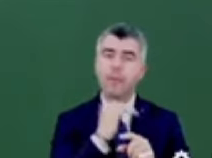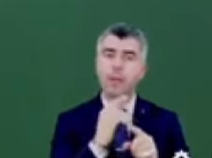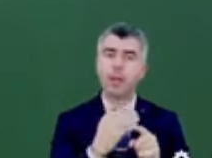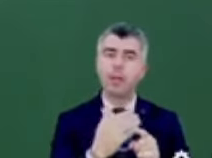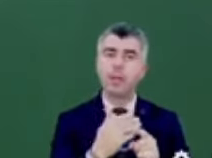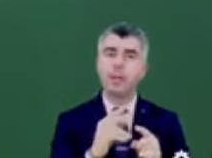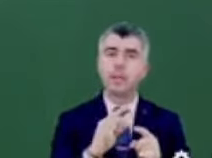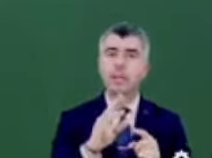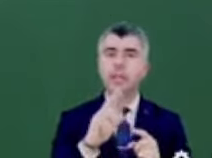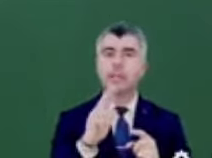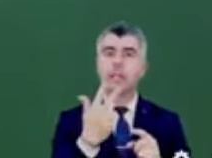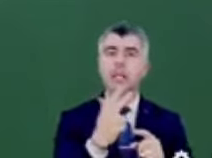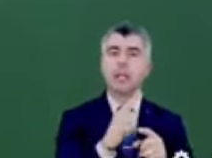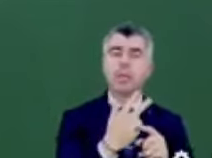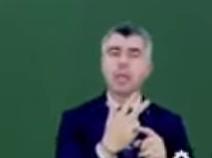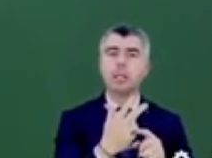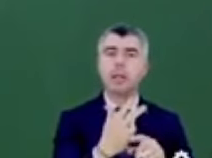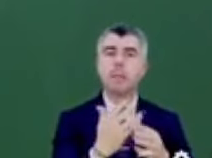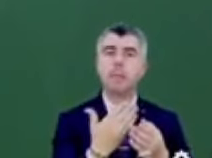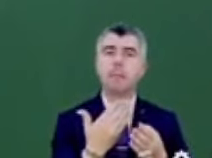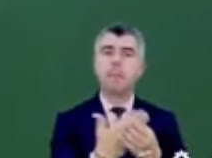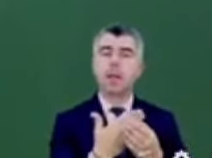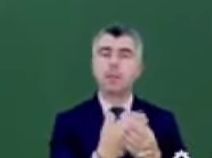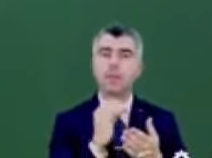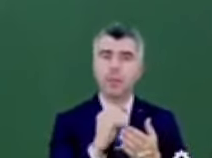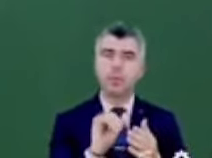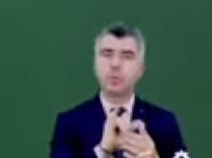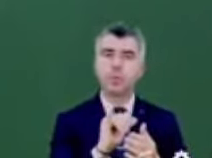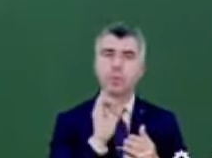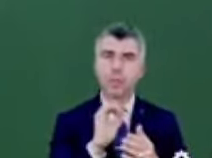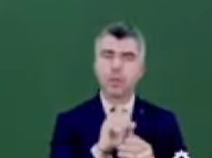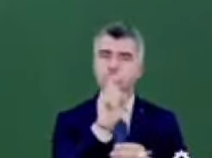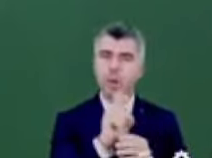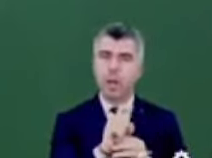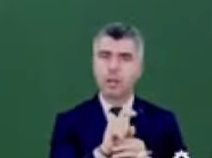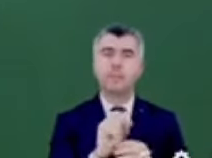من المساكن الوظيفيه بغنا نعرفوا فين وصلت هذ